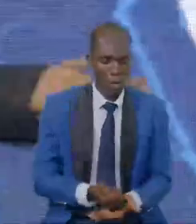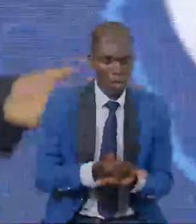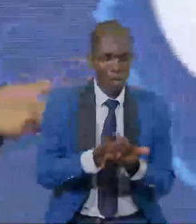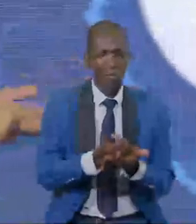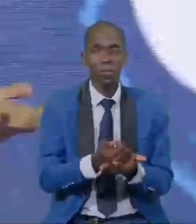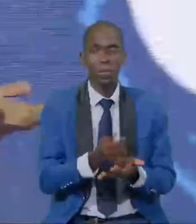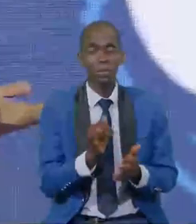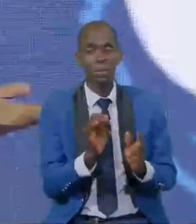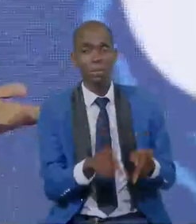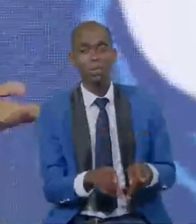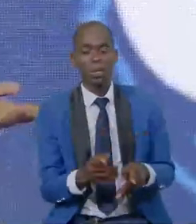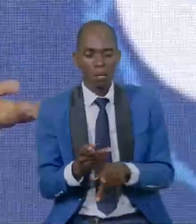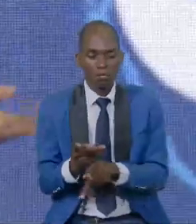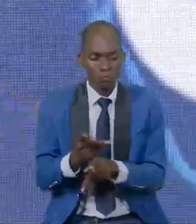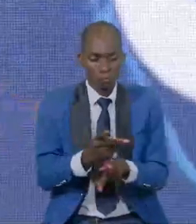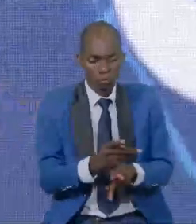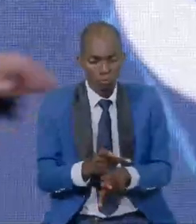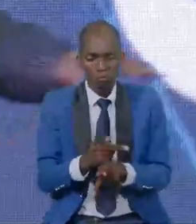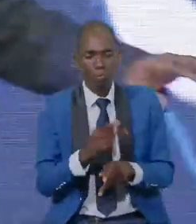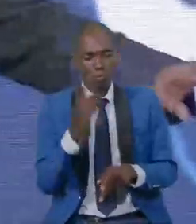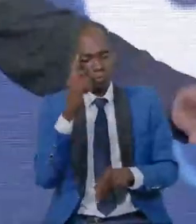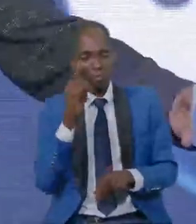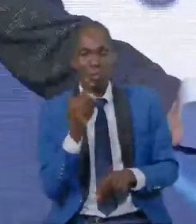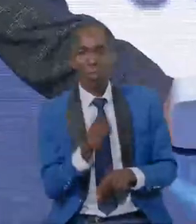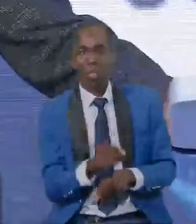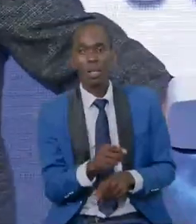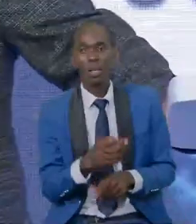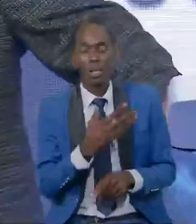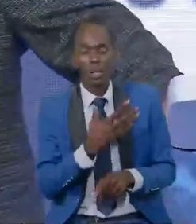pris. La personne a pris soin de lui.